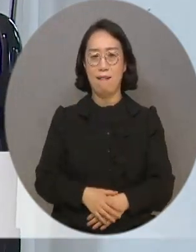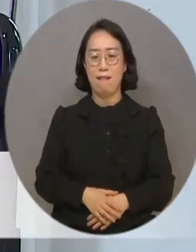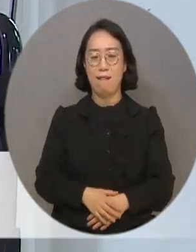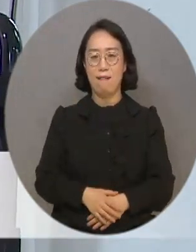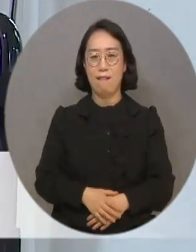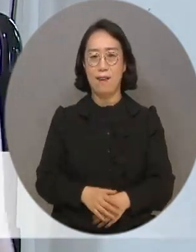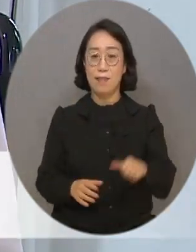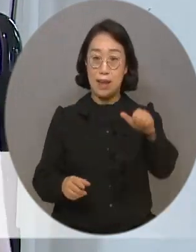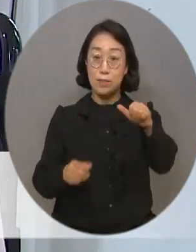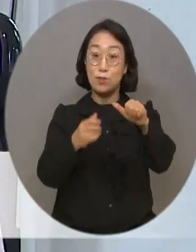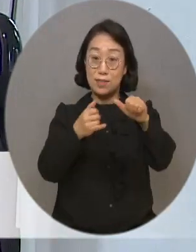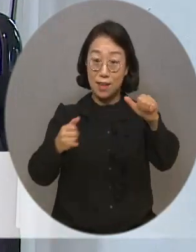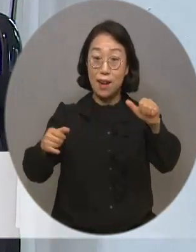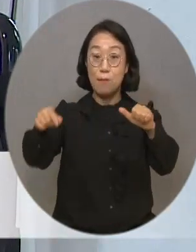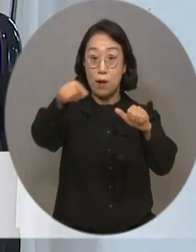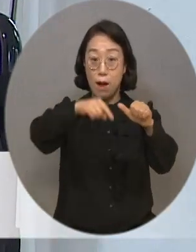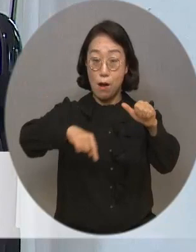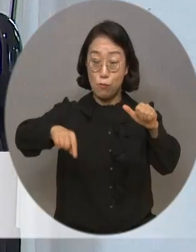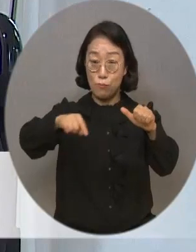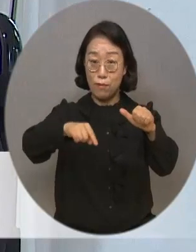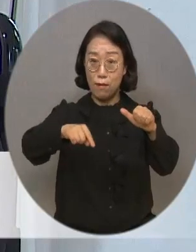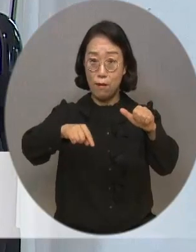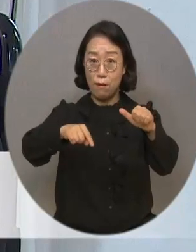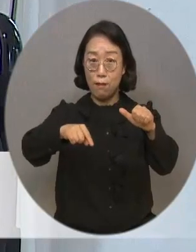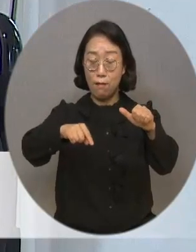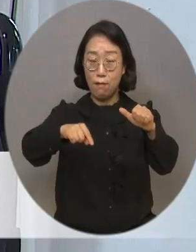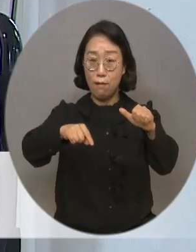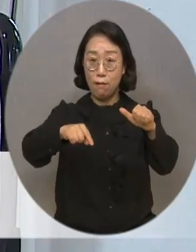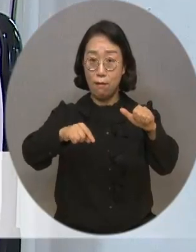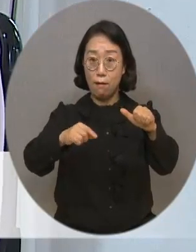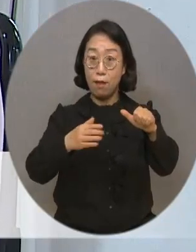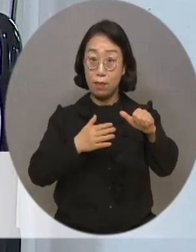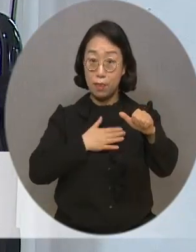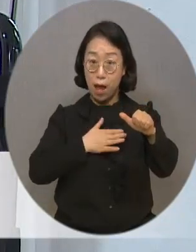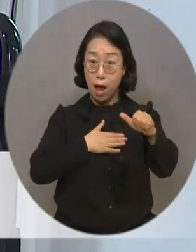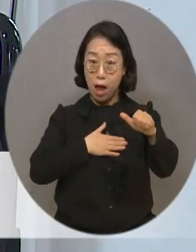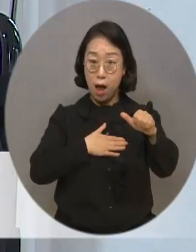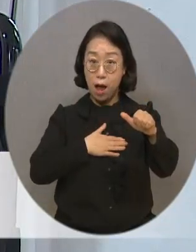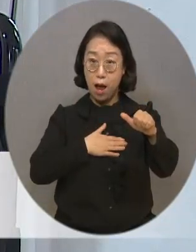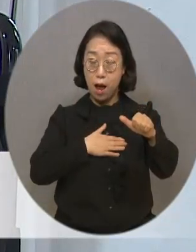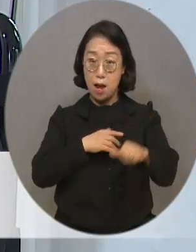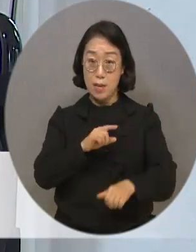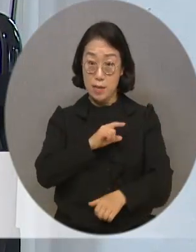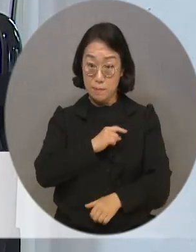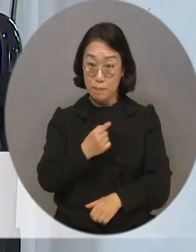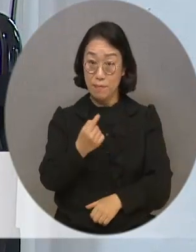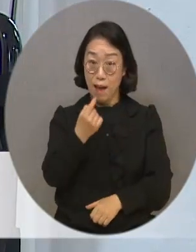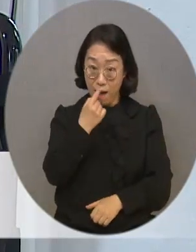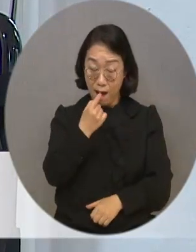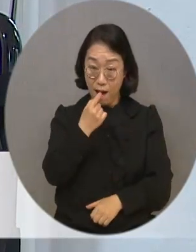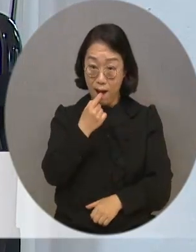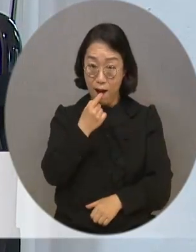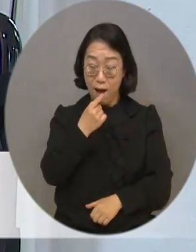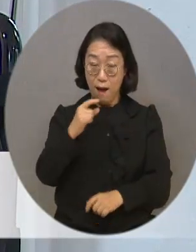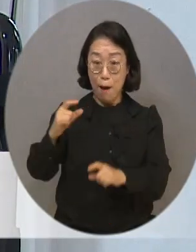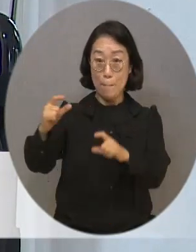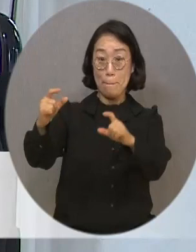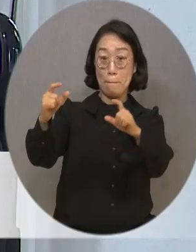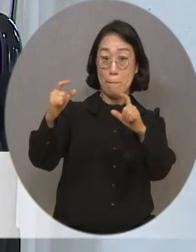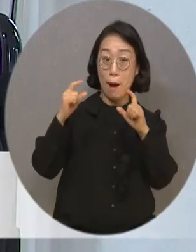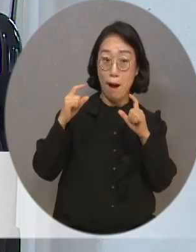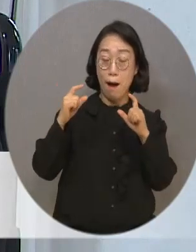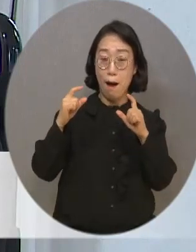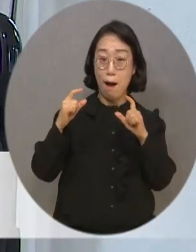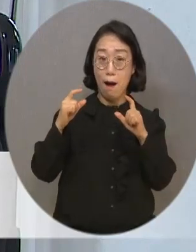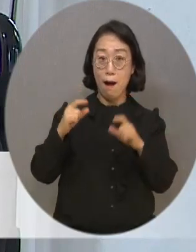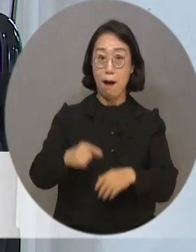그래가지고 가장 후보 가운데 제가 이름이 보여지는